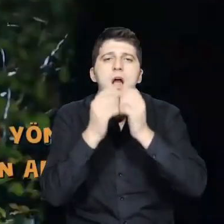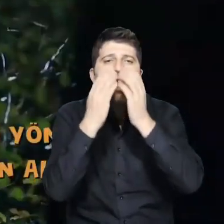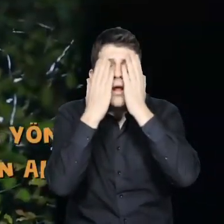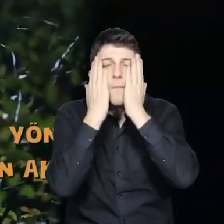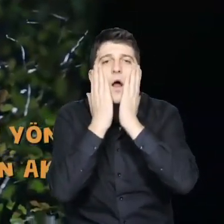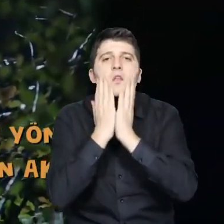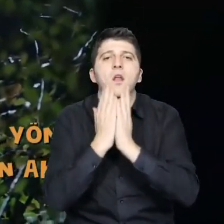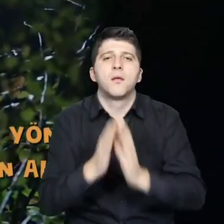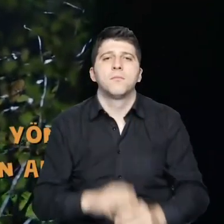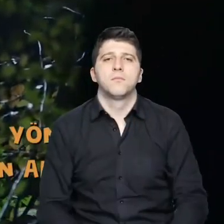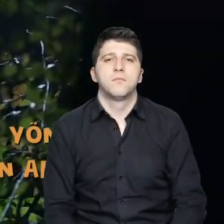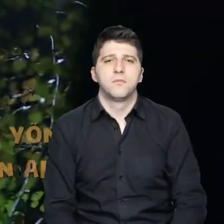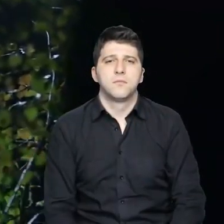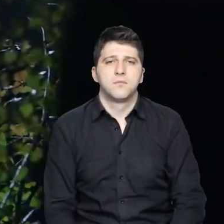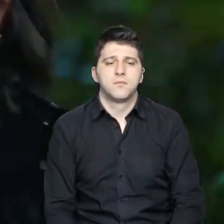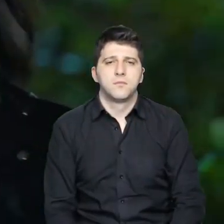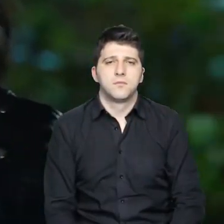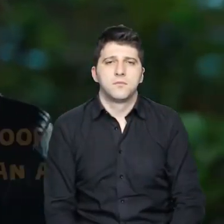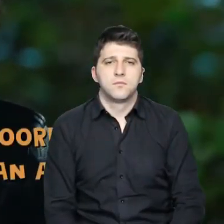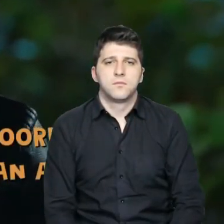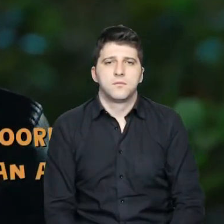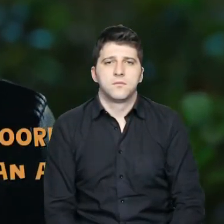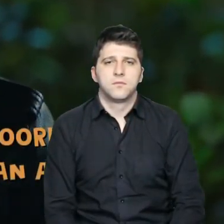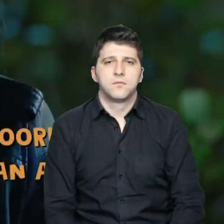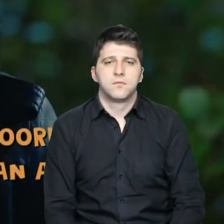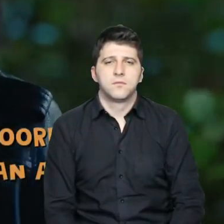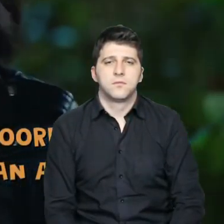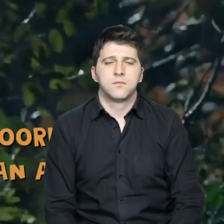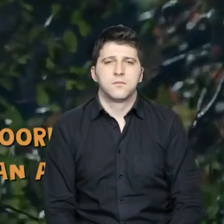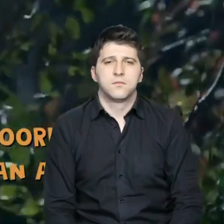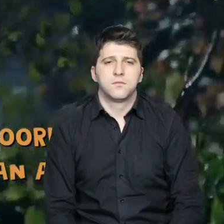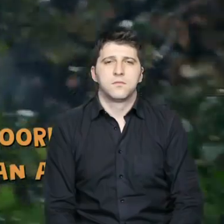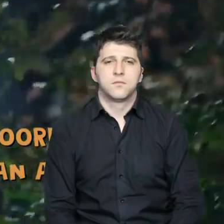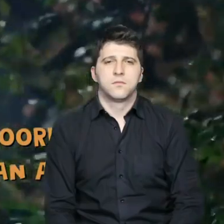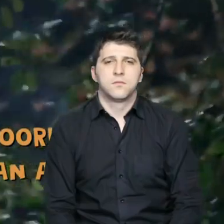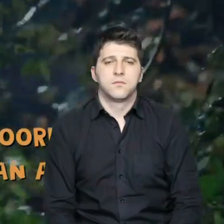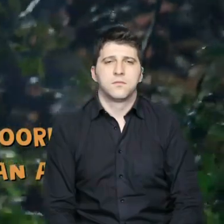Bismillahirrahmanirrahim. Karanlıkta ilerden biri geliyor.